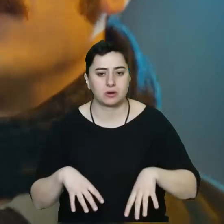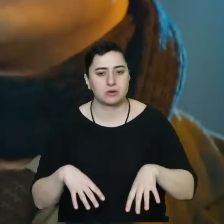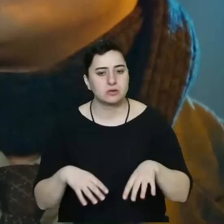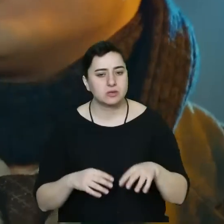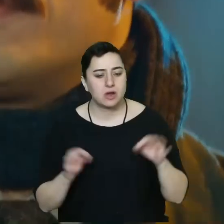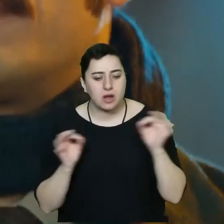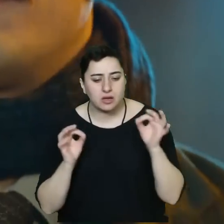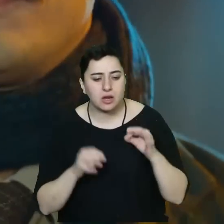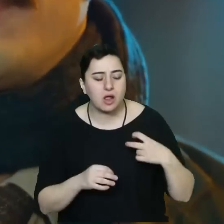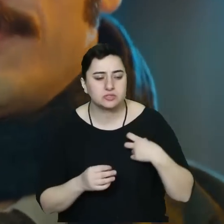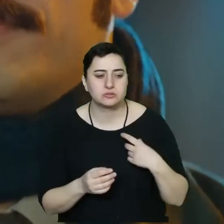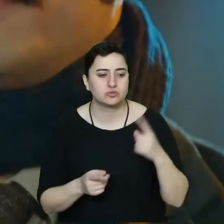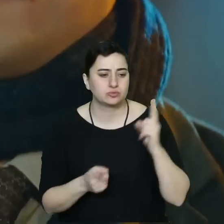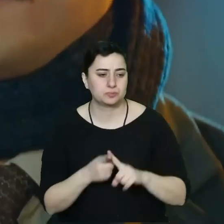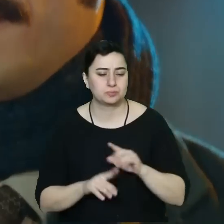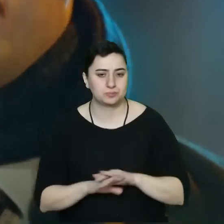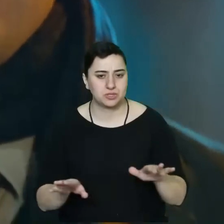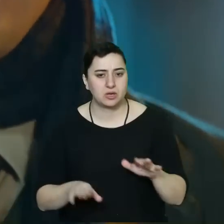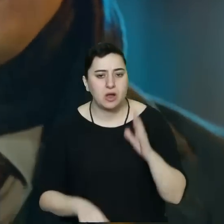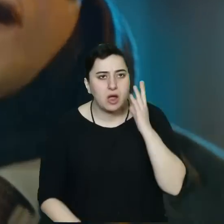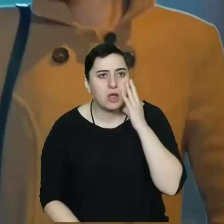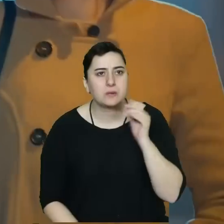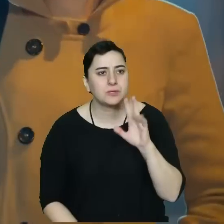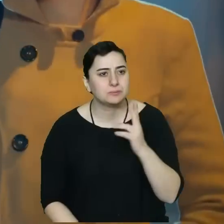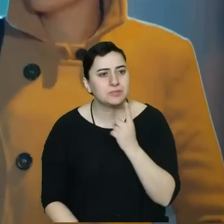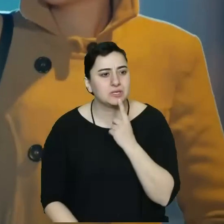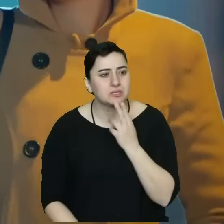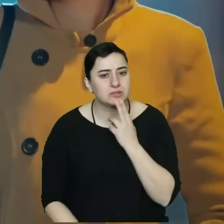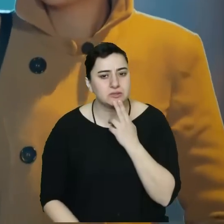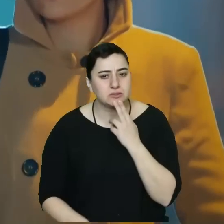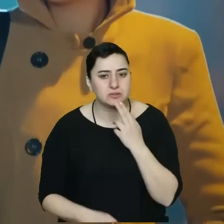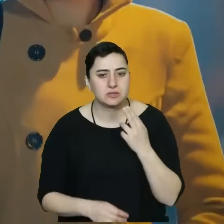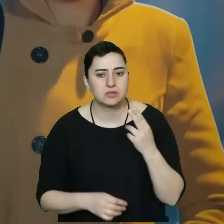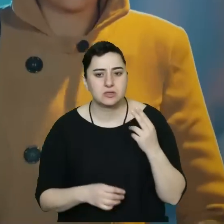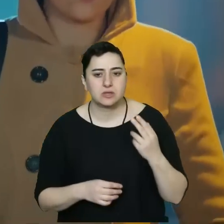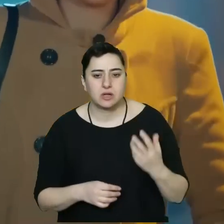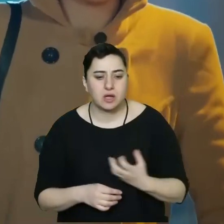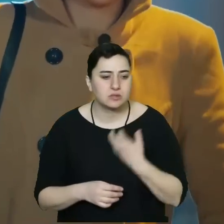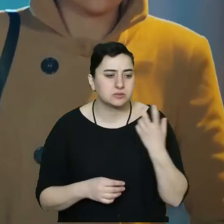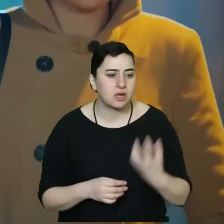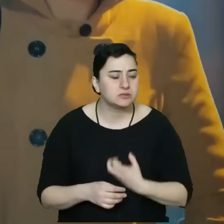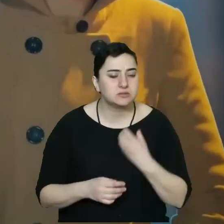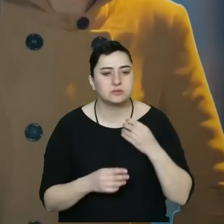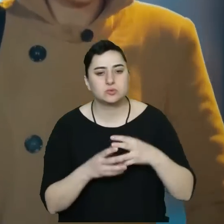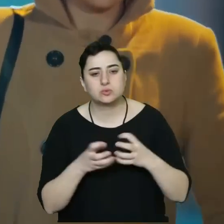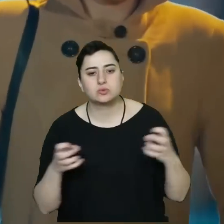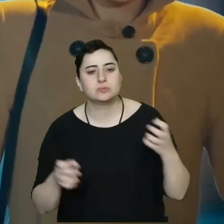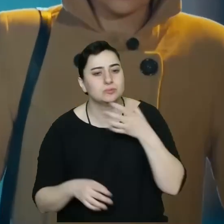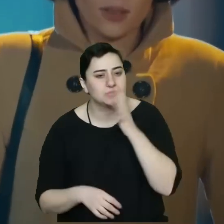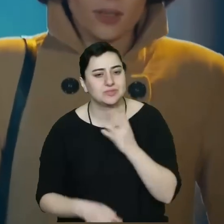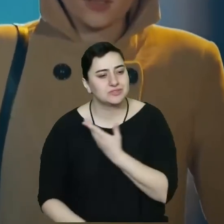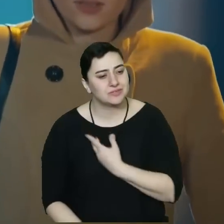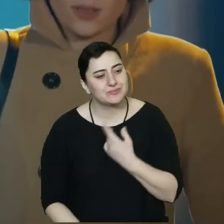Erkenden aşındırır aşkını. Anlamaz bir kadının süresiz kapılıp yan geldiği tablolara, severek